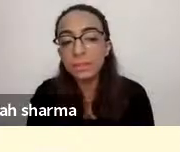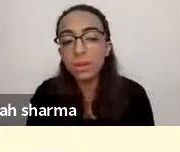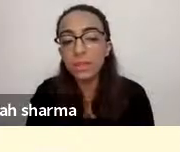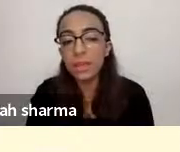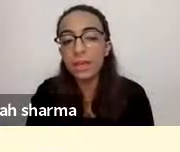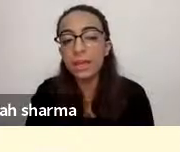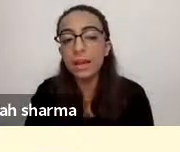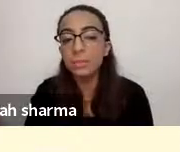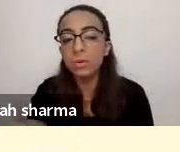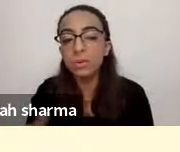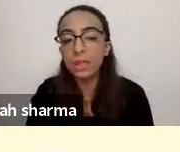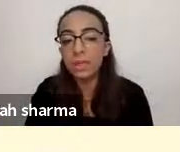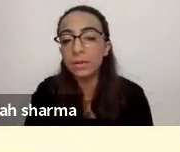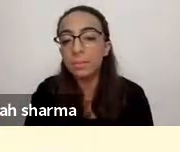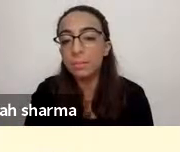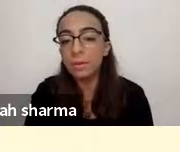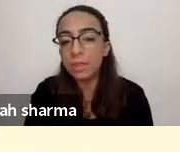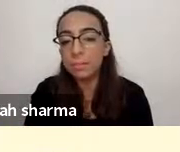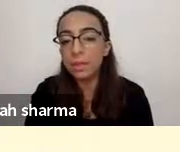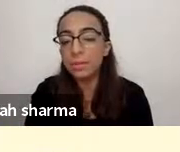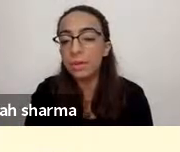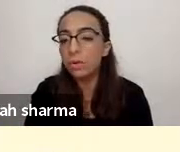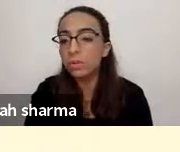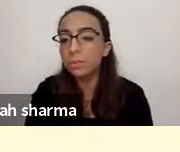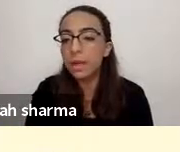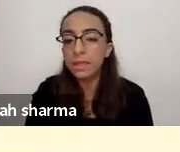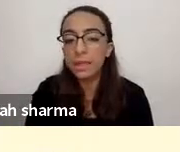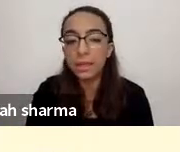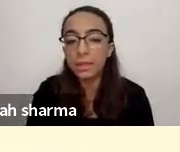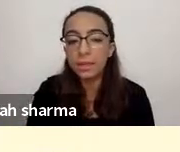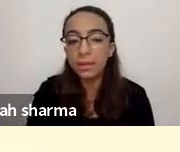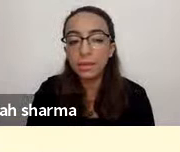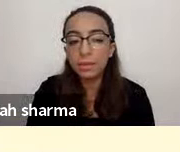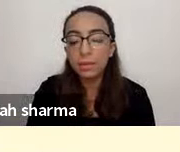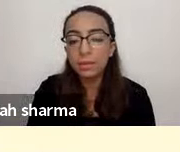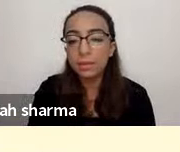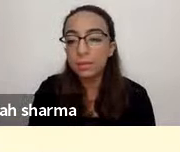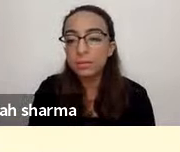इंटरप्रेटर स्विच कौन करेगा या हम खुद कर लें, बिकॉज आपने हमें को होस्ट बना दिया है.